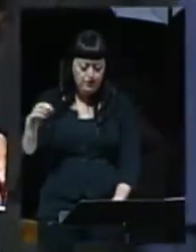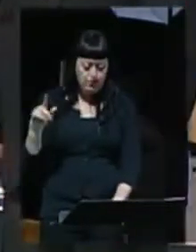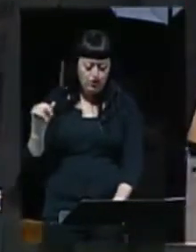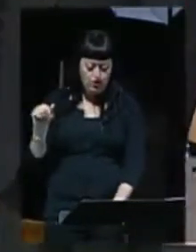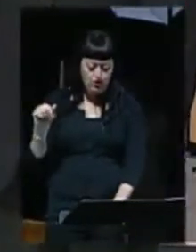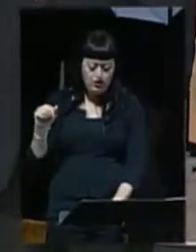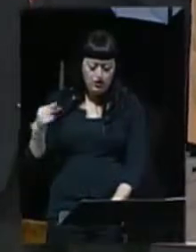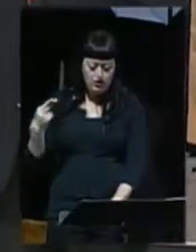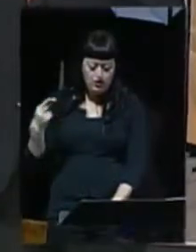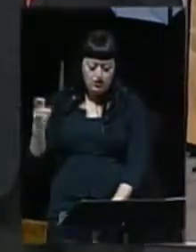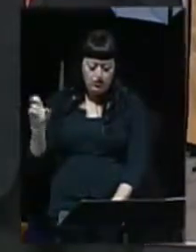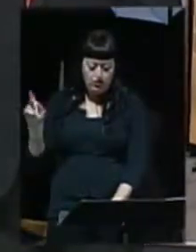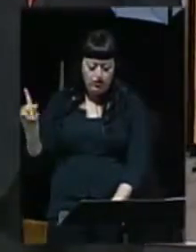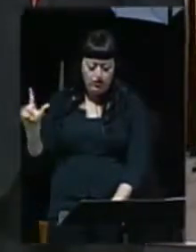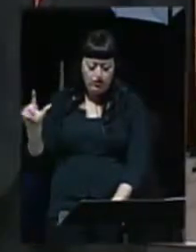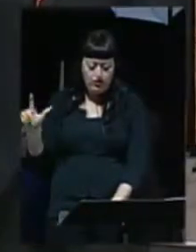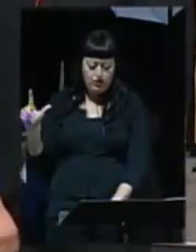Paula Hewick Lorente.